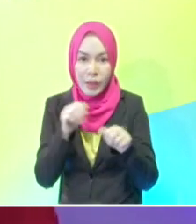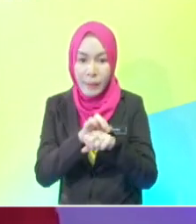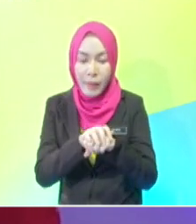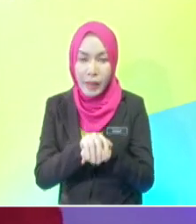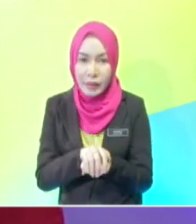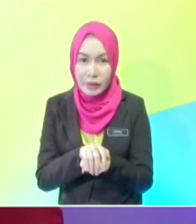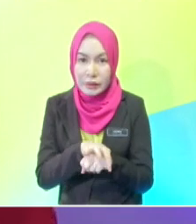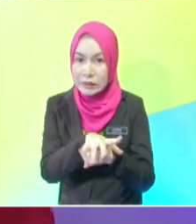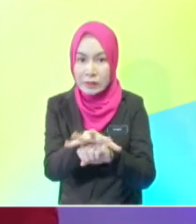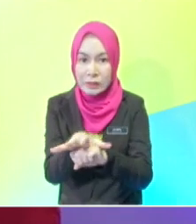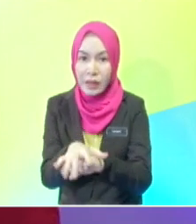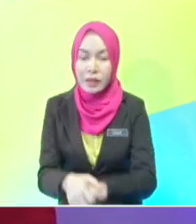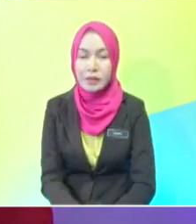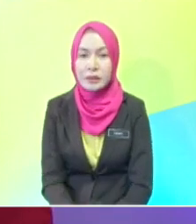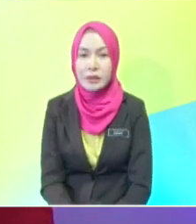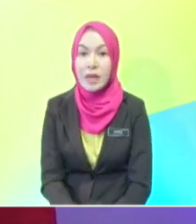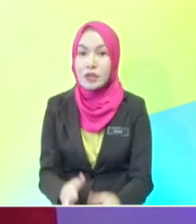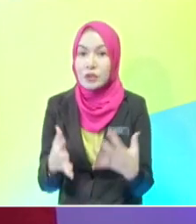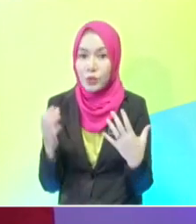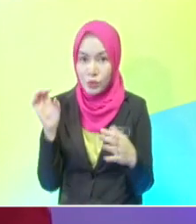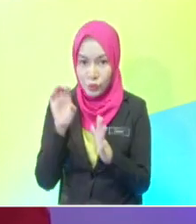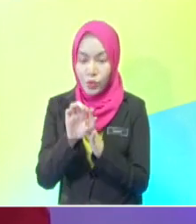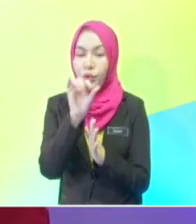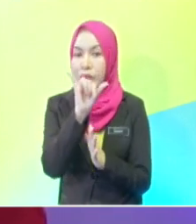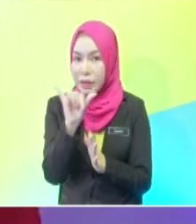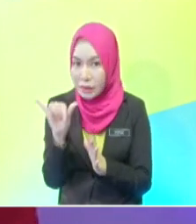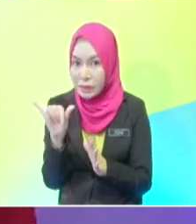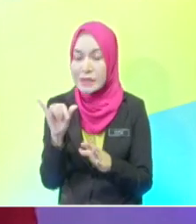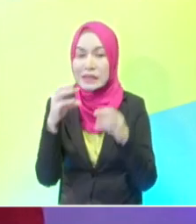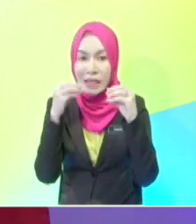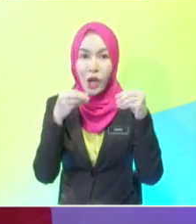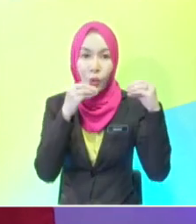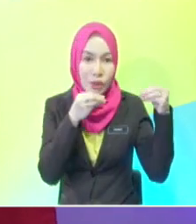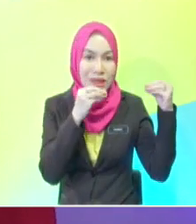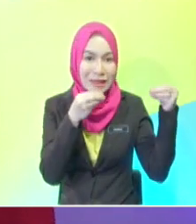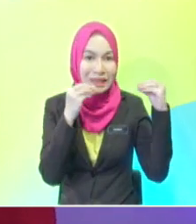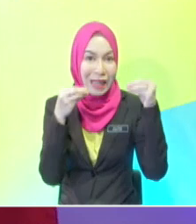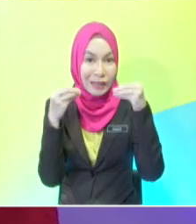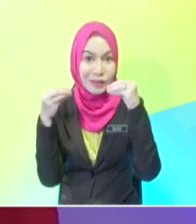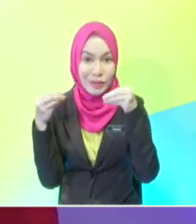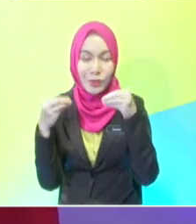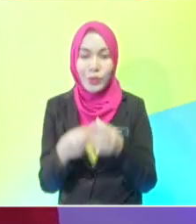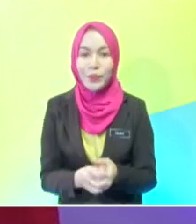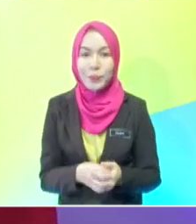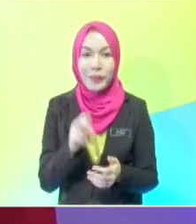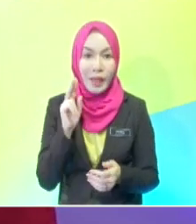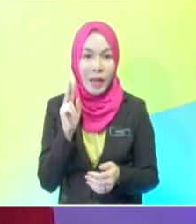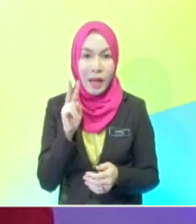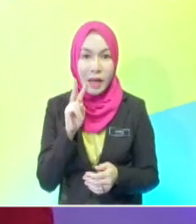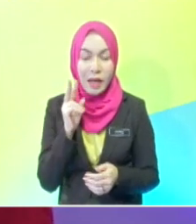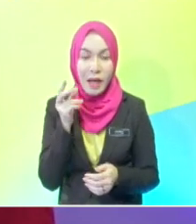jagung oke oke jagung jagung nih dia kita masukkan jam Piti Oke sejenis